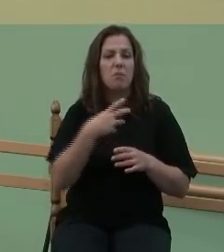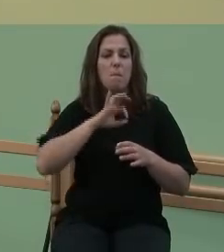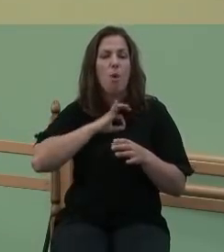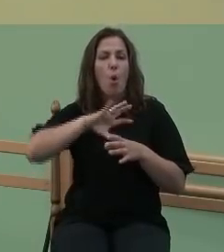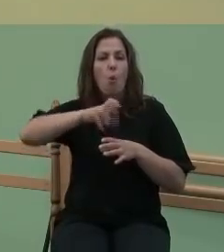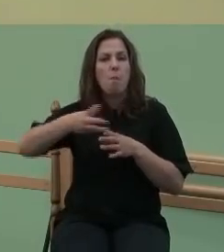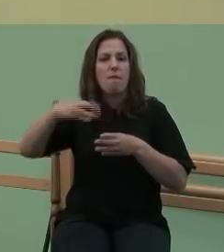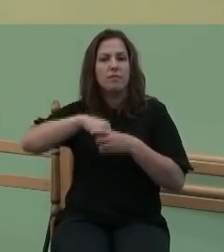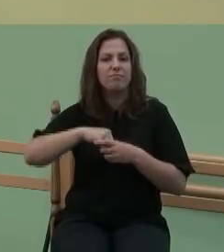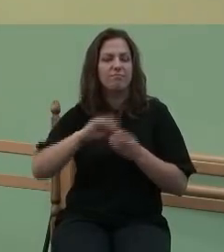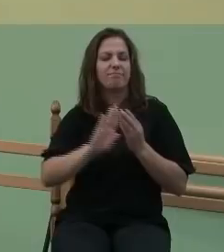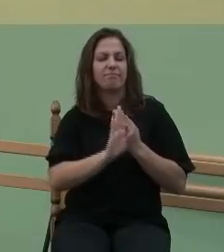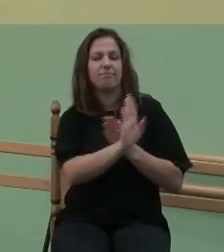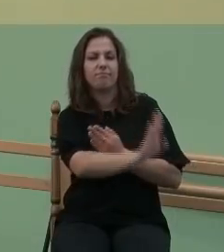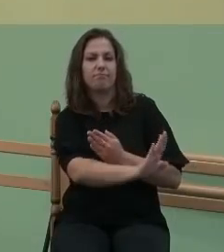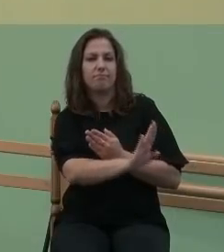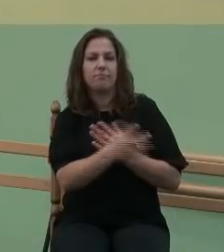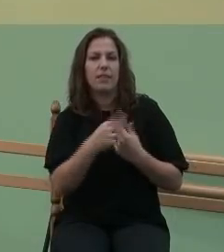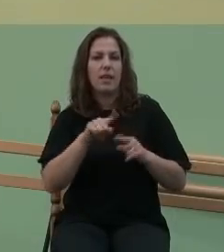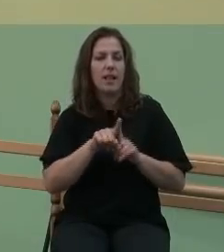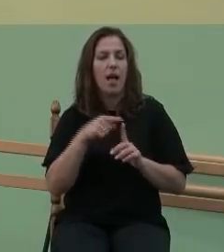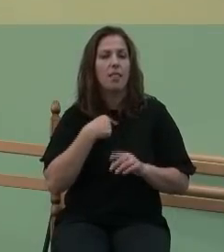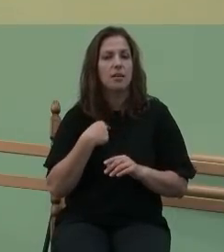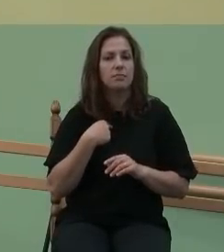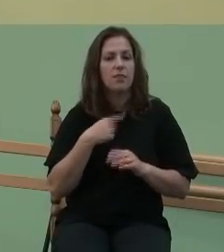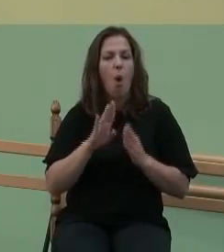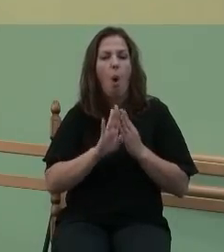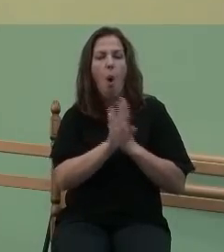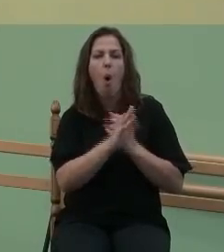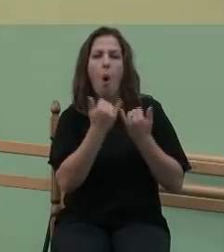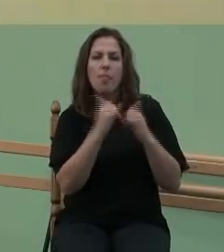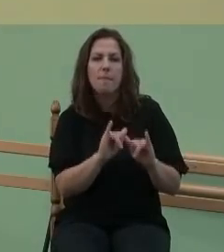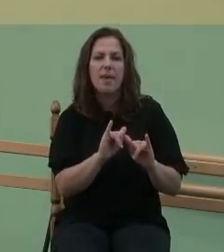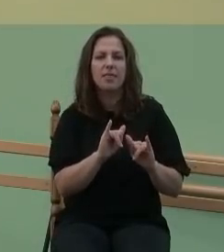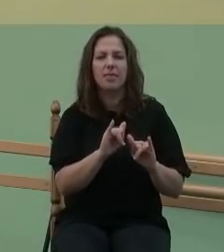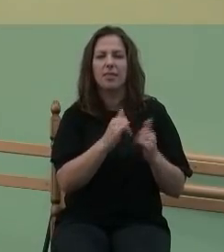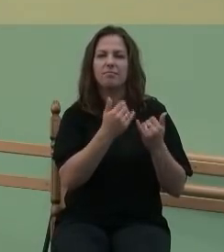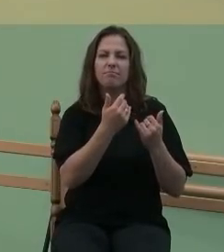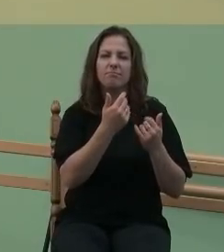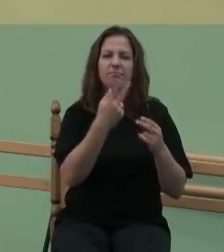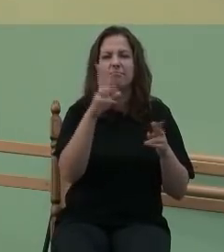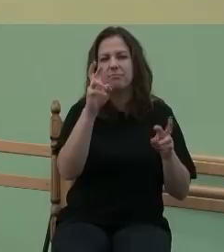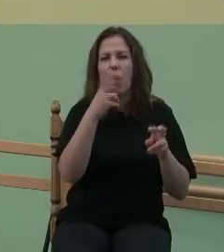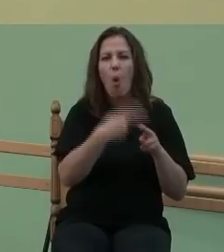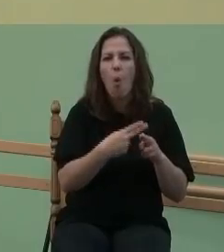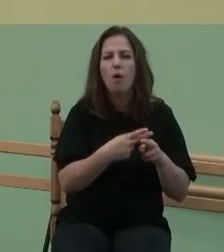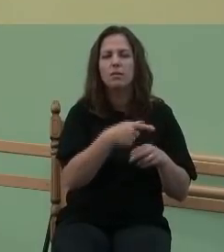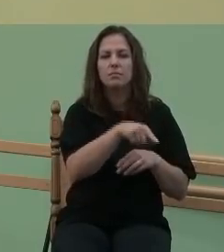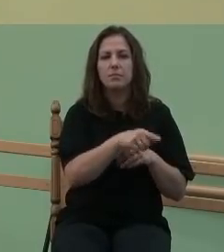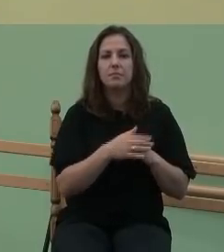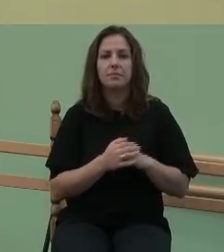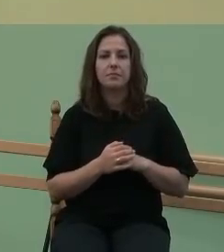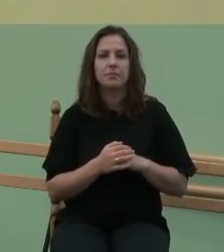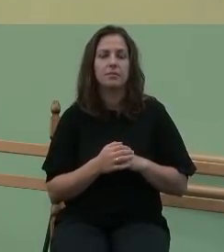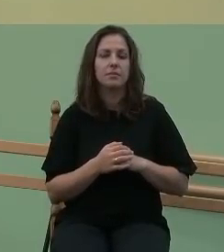ugrupowaniem, ekskluzywnie, nie z nami. Odmienny, ułomny, niczyj.